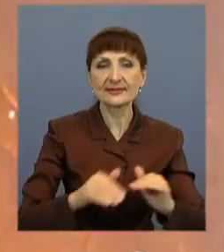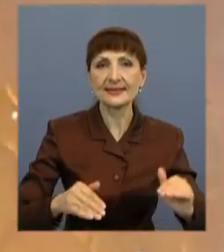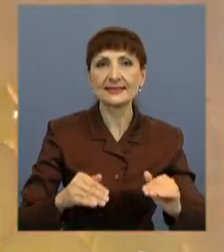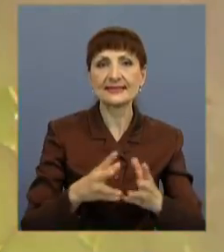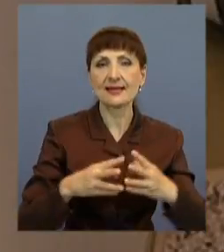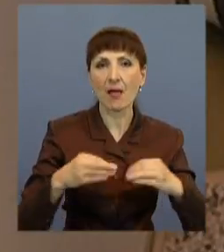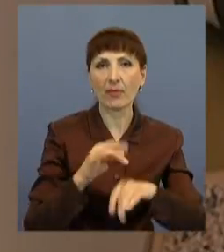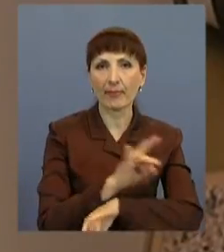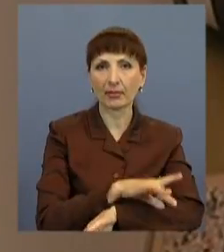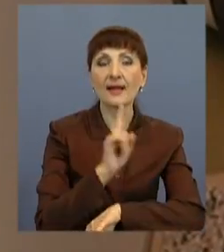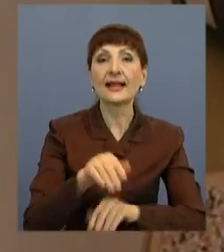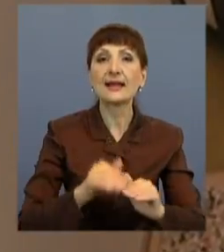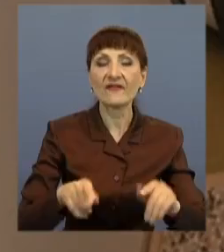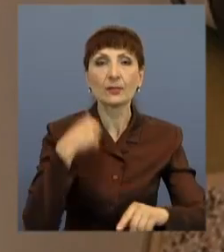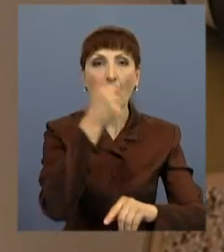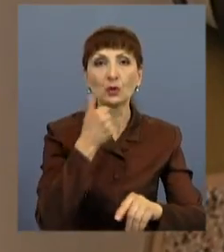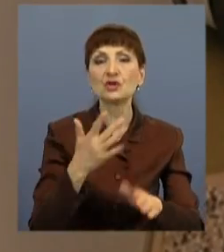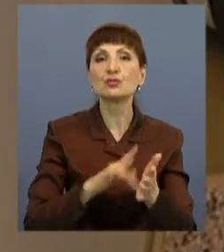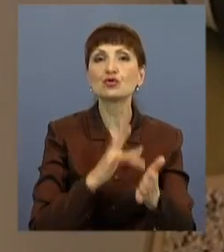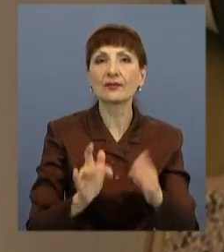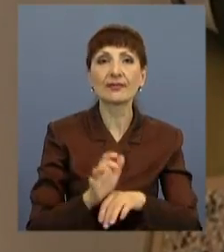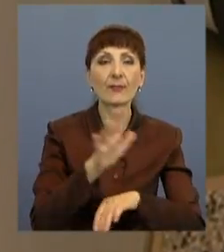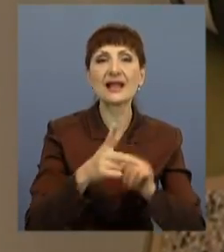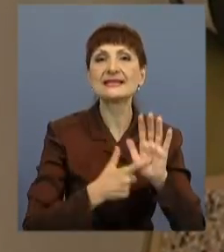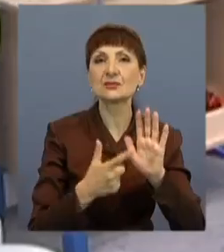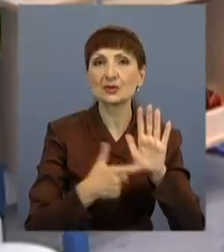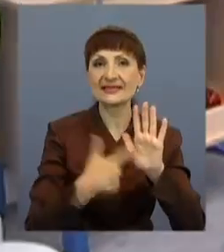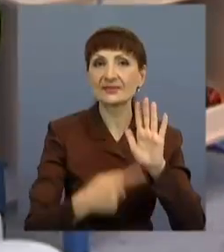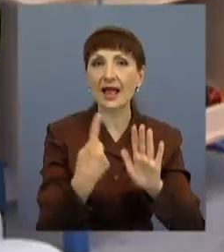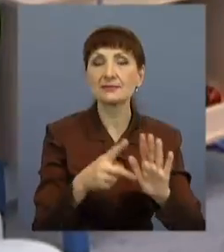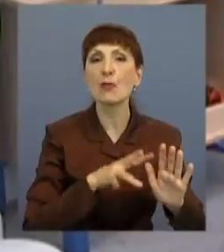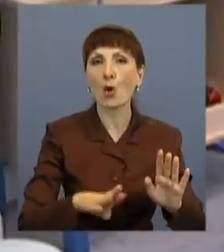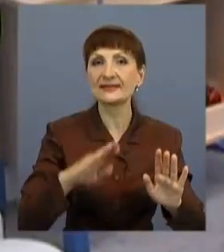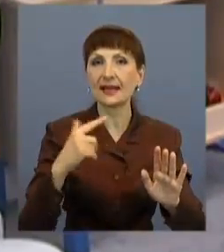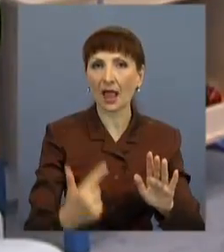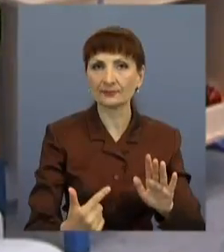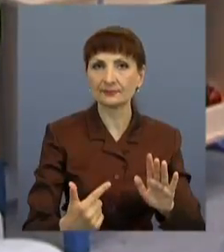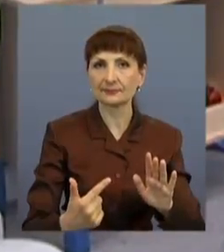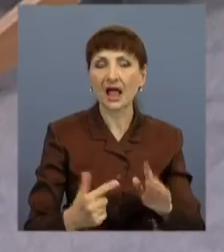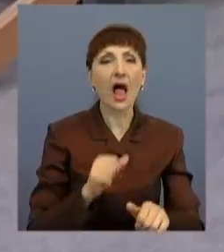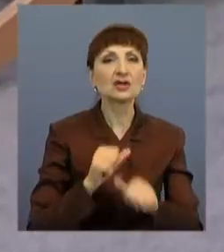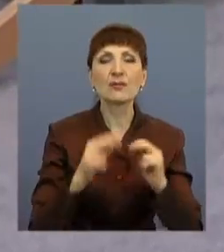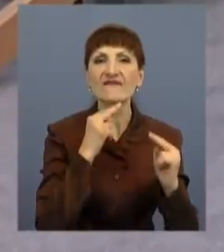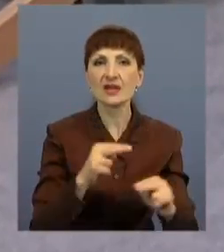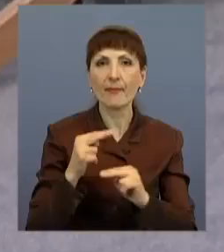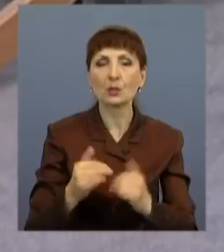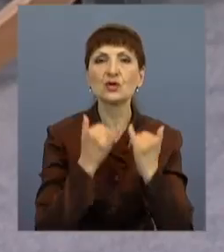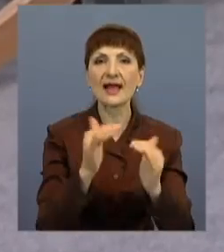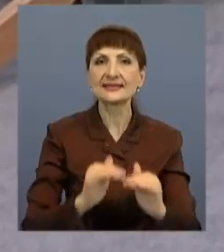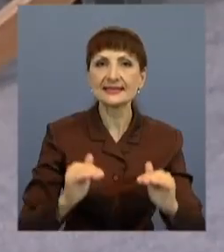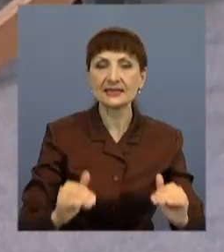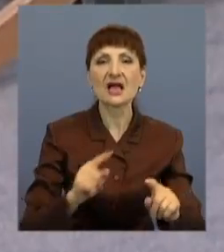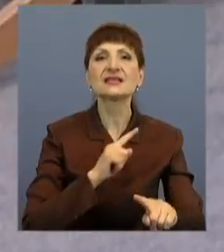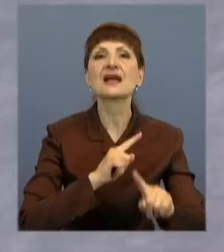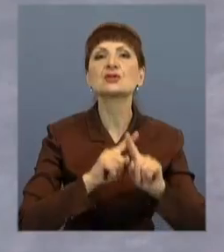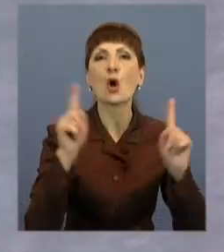малообеспеченных семей. Для ребят в этом году из бюджета направят 771 миллион тенге. Особое внимание уделяется детям с